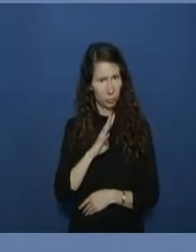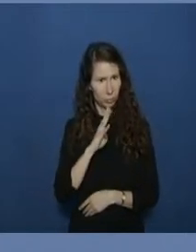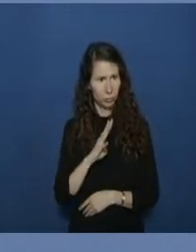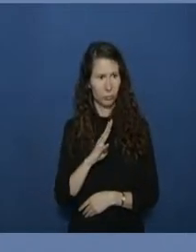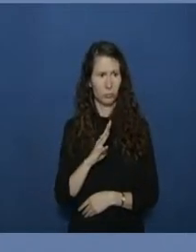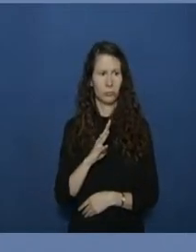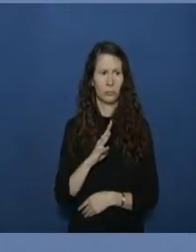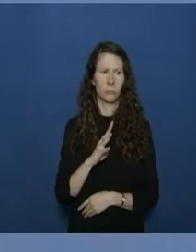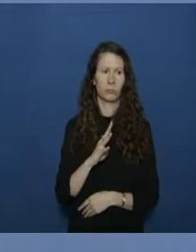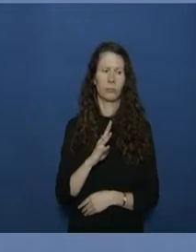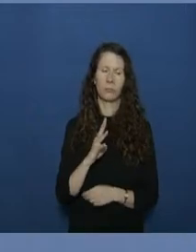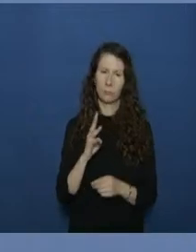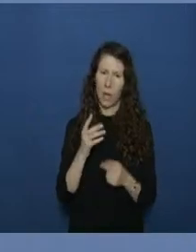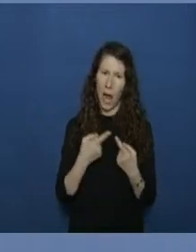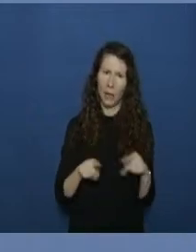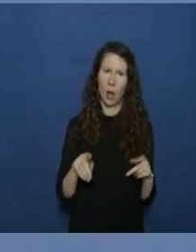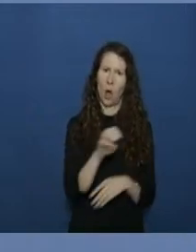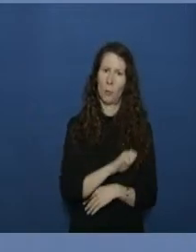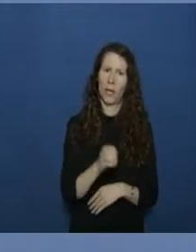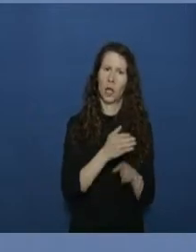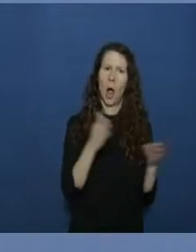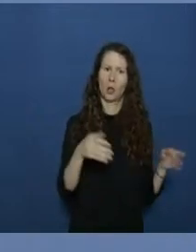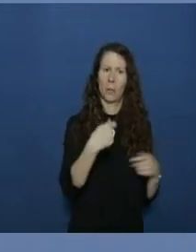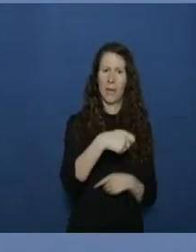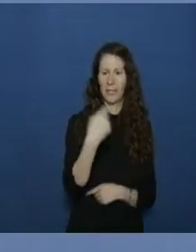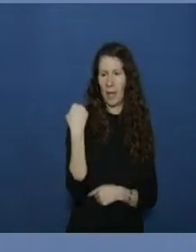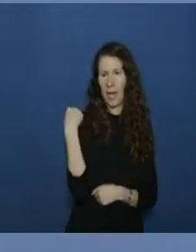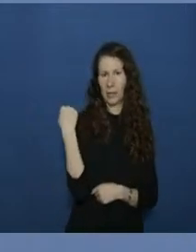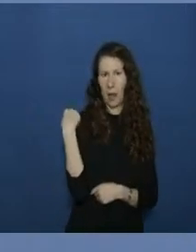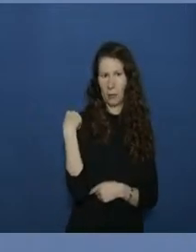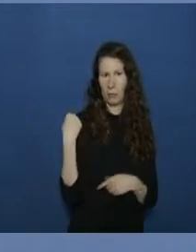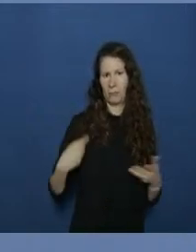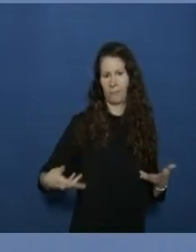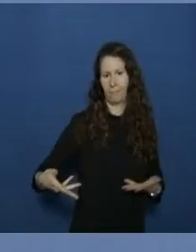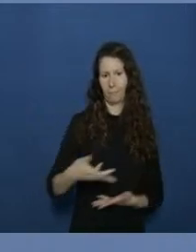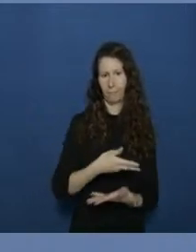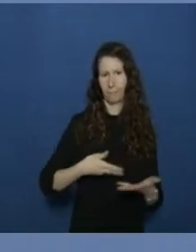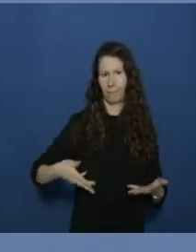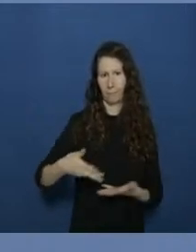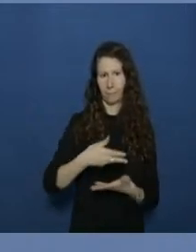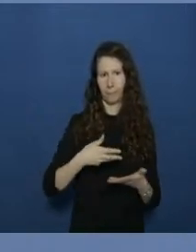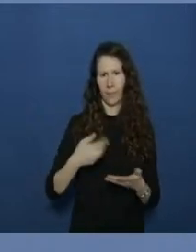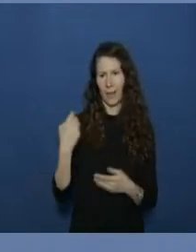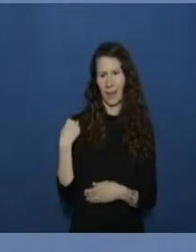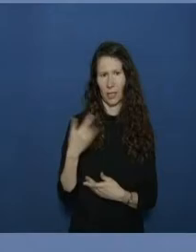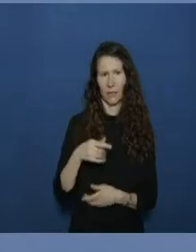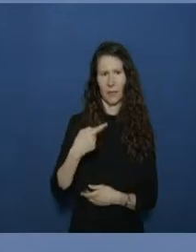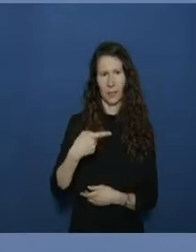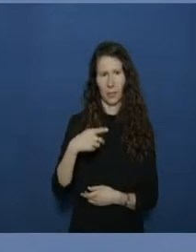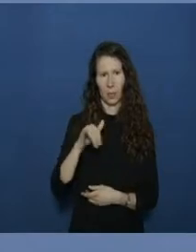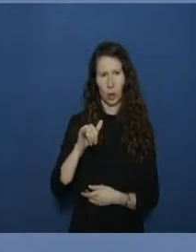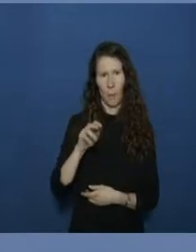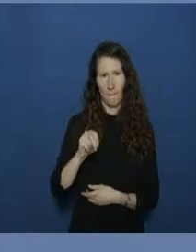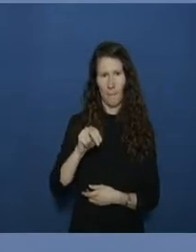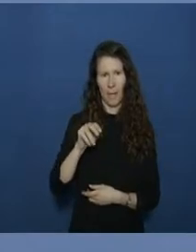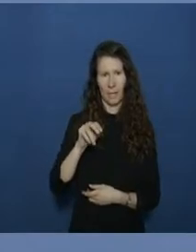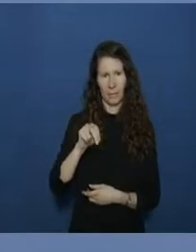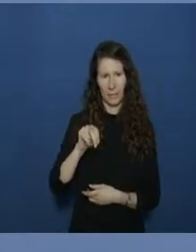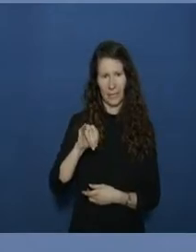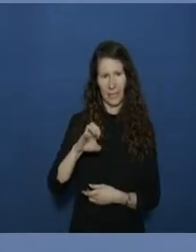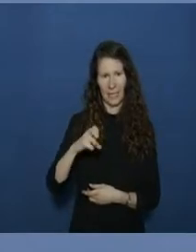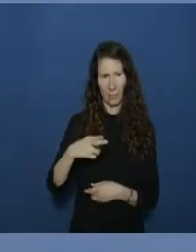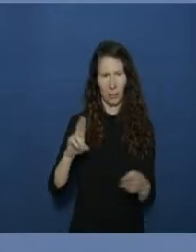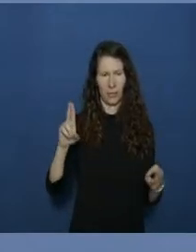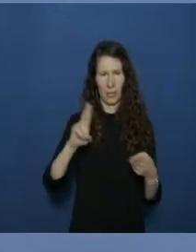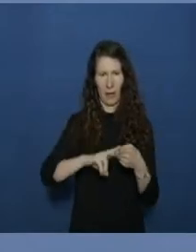auch andere europäische Außenminister gestern am Rande des Gymnich-Treffens geäußert haben, dass unser Ziel ist, die